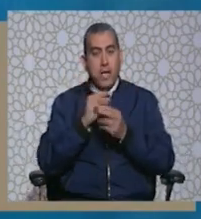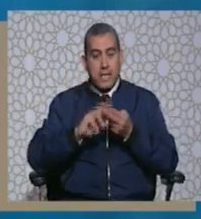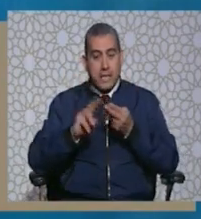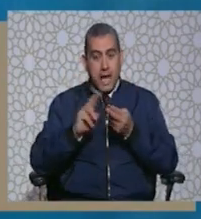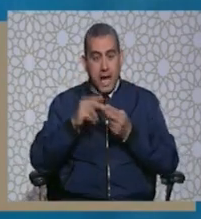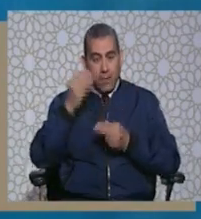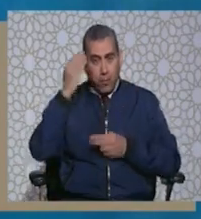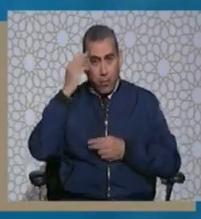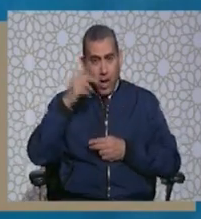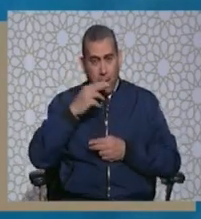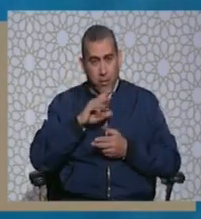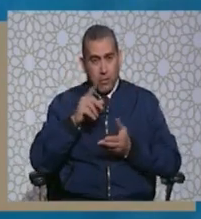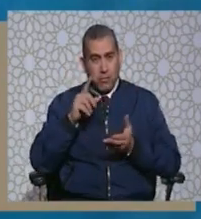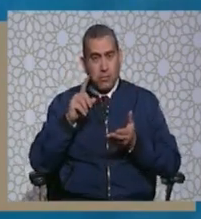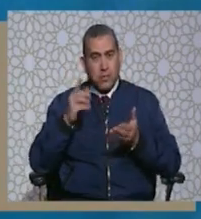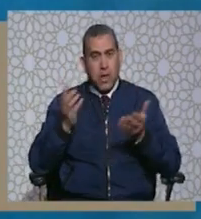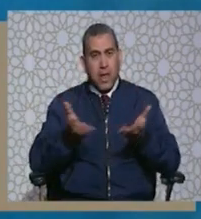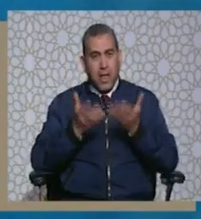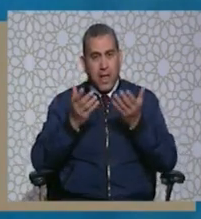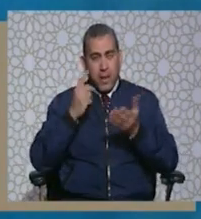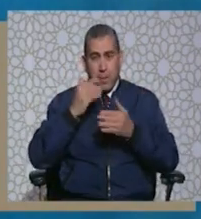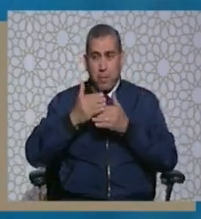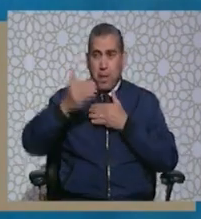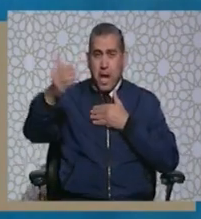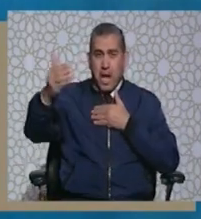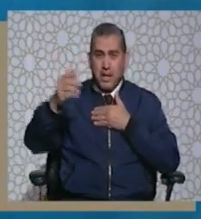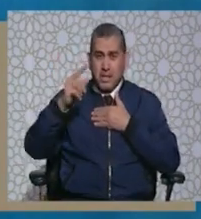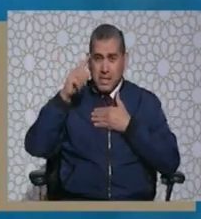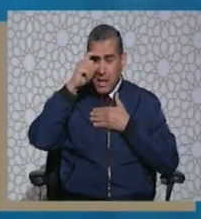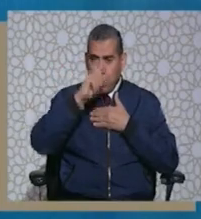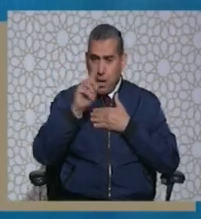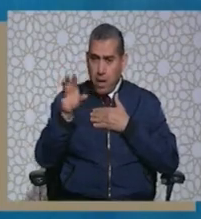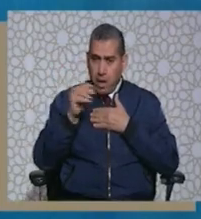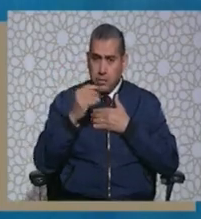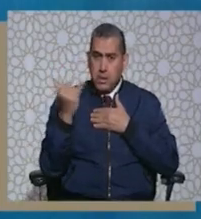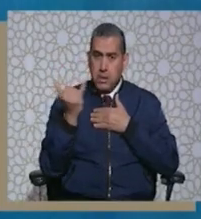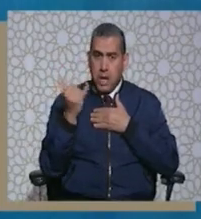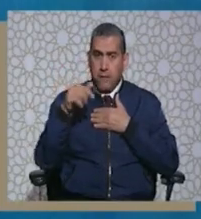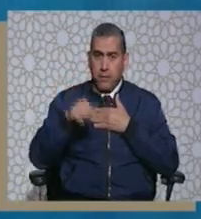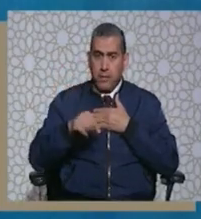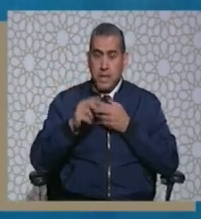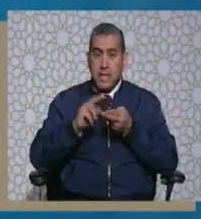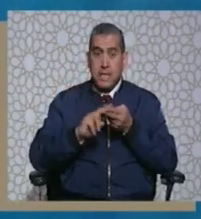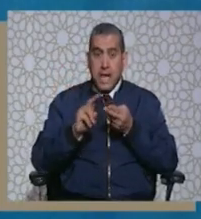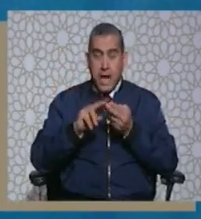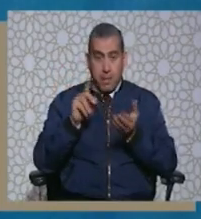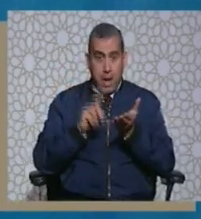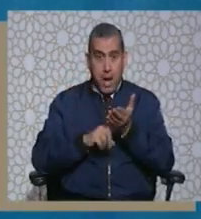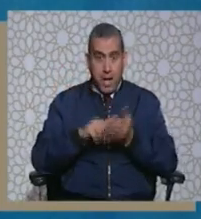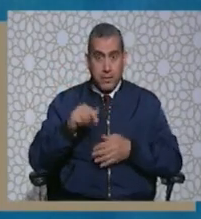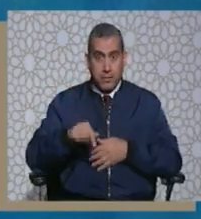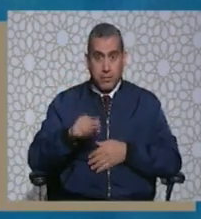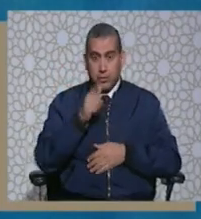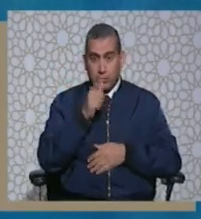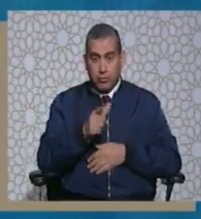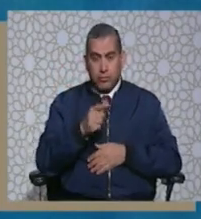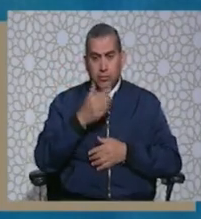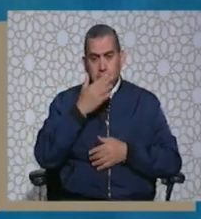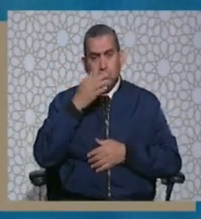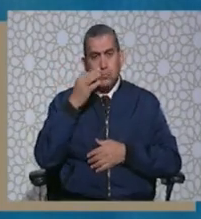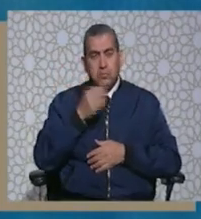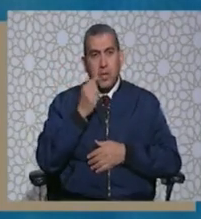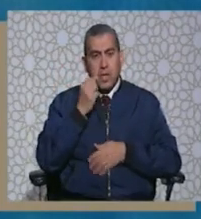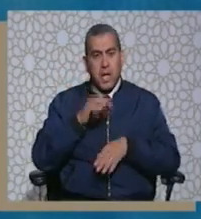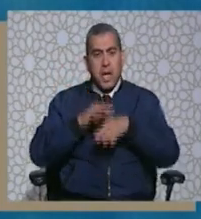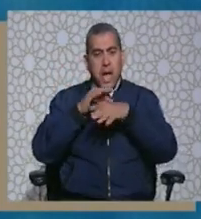وهم ولا حاجه بعيده قوي وصعبه المنال السلام حقيقه بيدوها الناس اللي